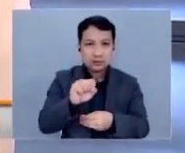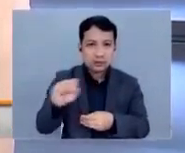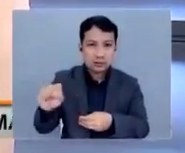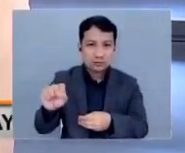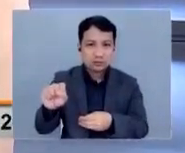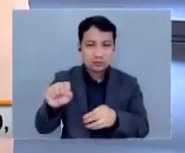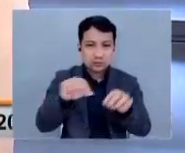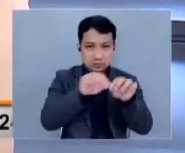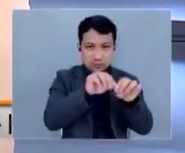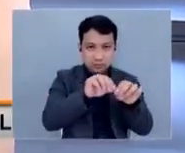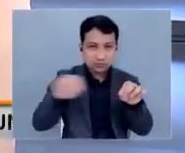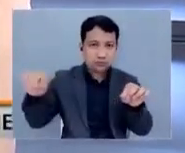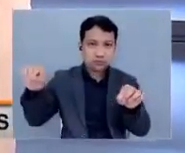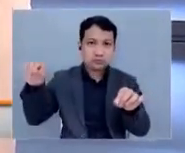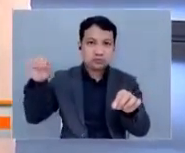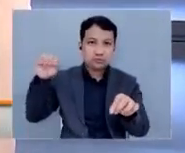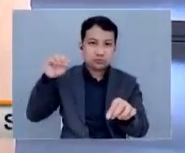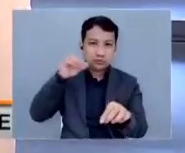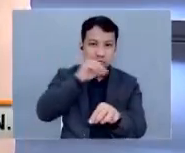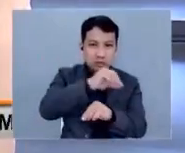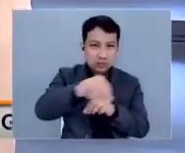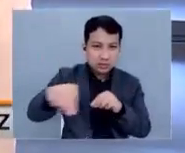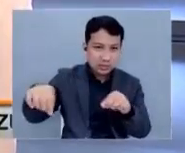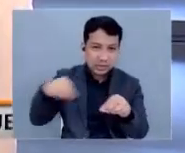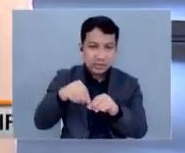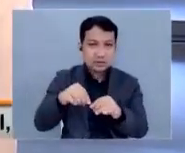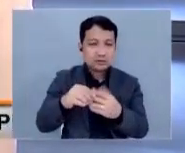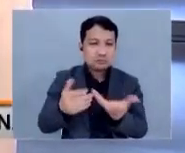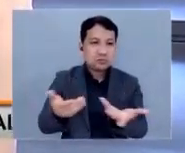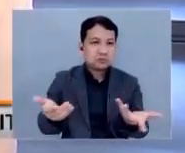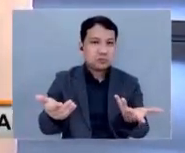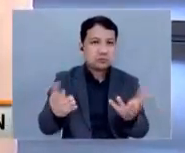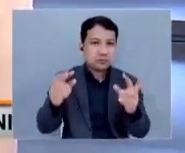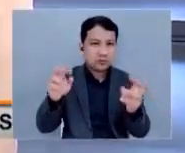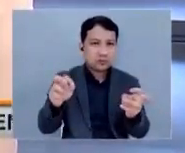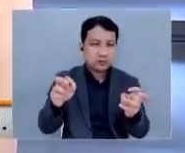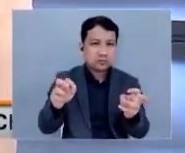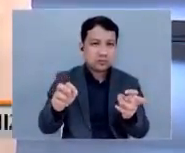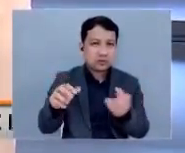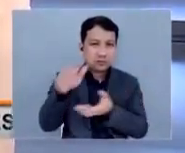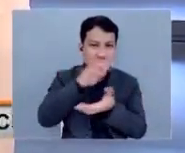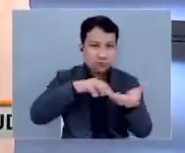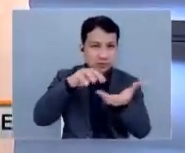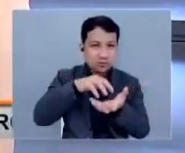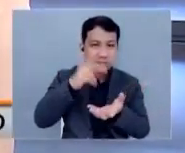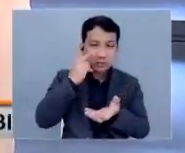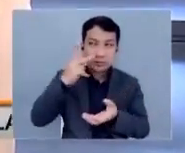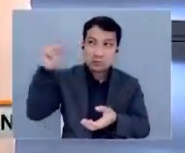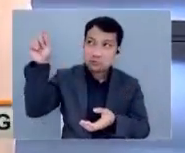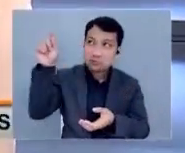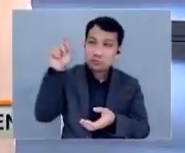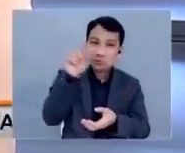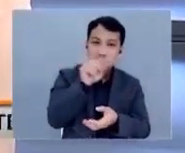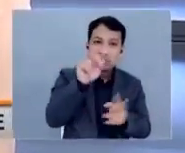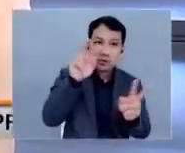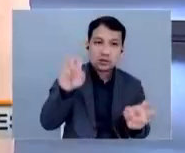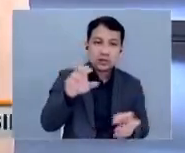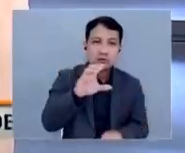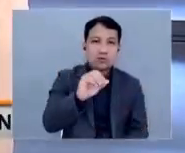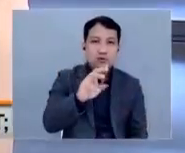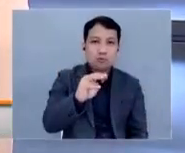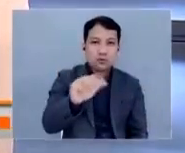particles kumakalat sa sentro ng kometa. Yan na po yung tila ulap na nakikita natin na ang tawag naman ay